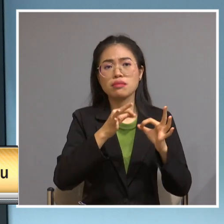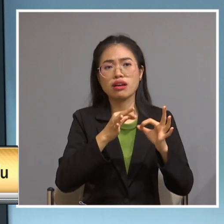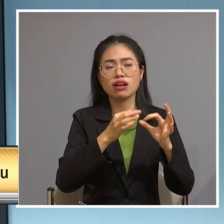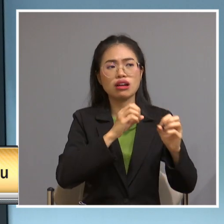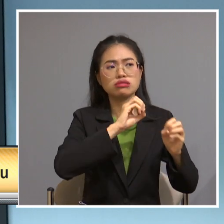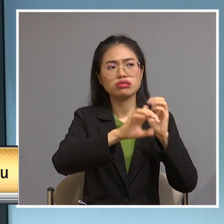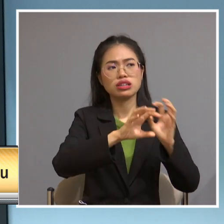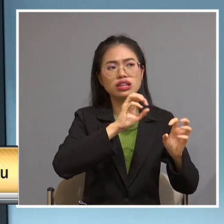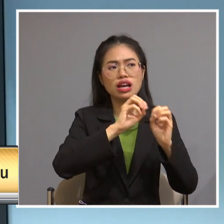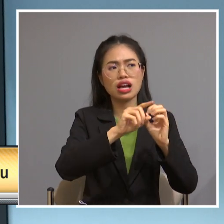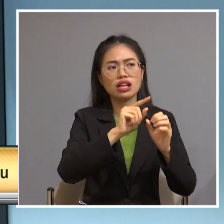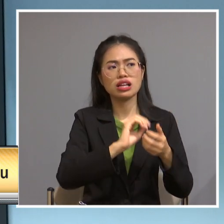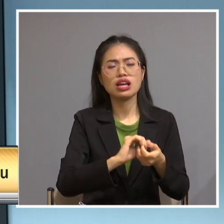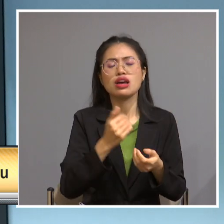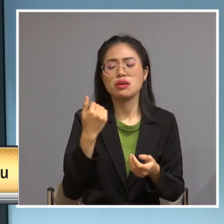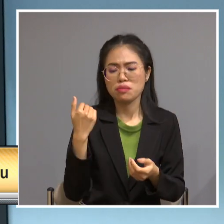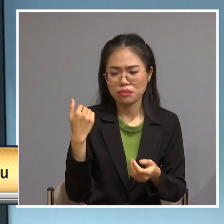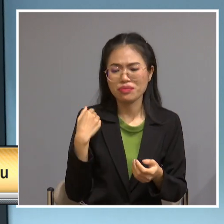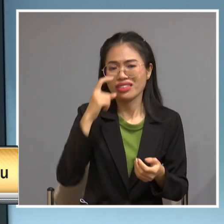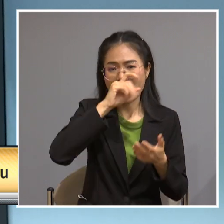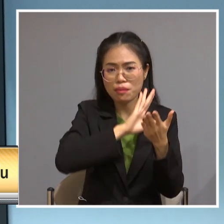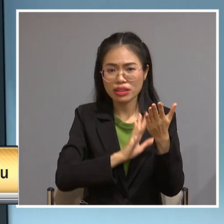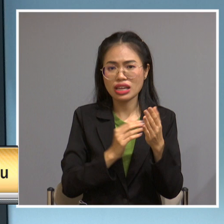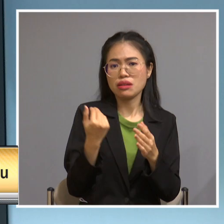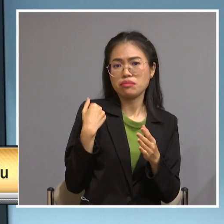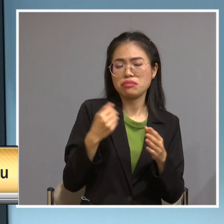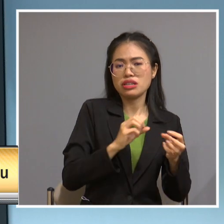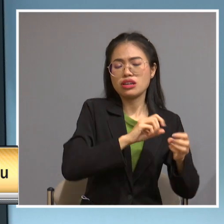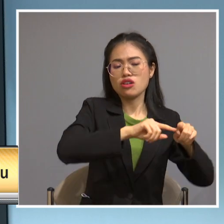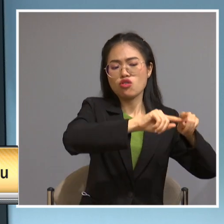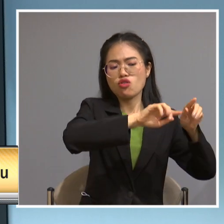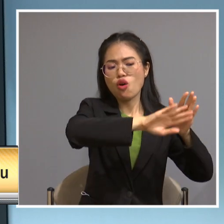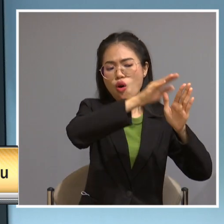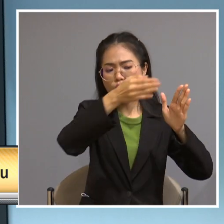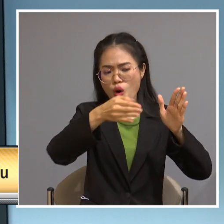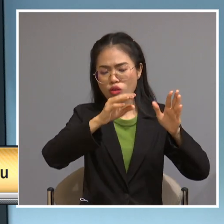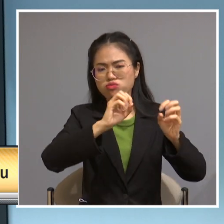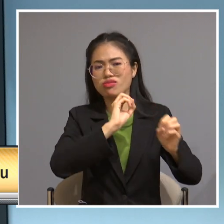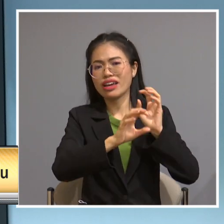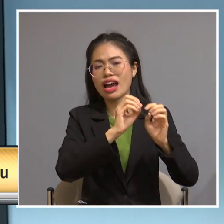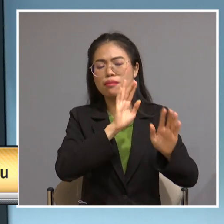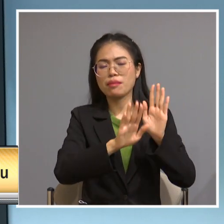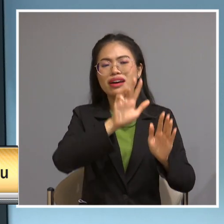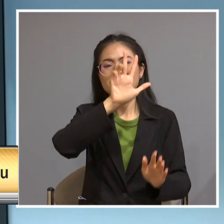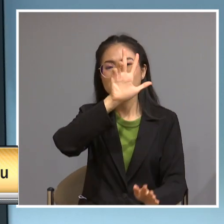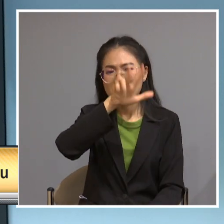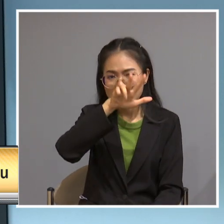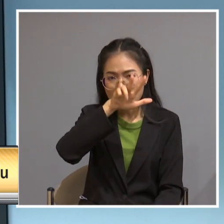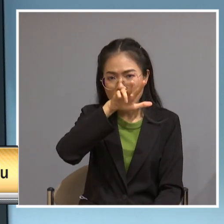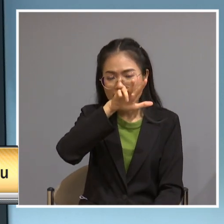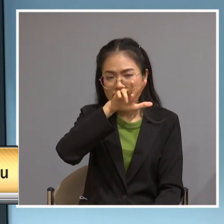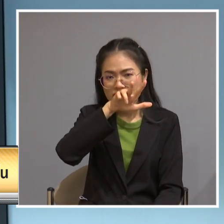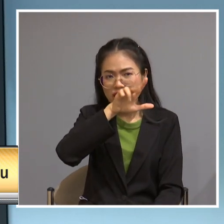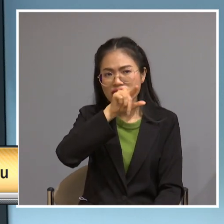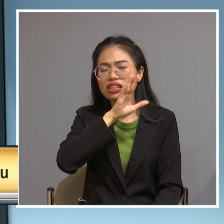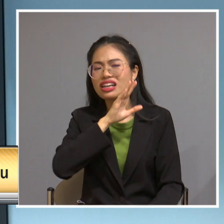ดผมได้เรีนวามีกล่องขยะอยู่ถึงประมาณ 3,000 ทั่วประเทศถ้าเราจะกำจัด 3,000 แ